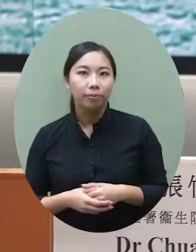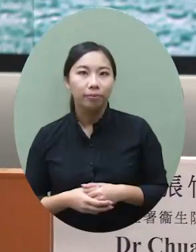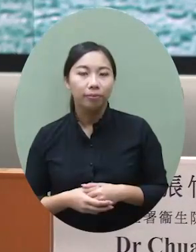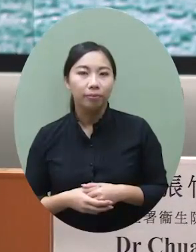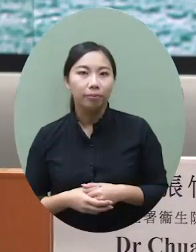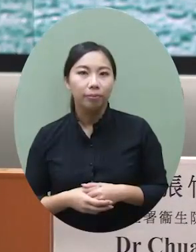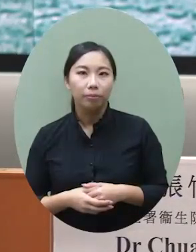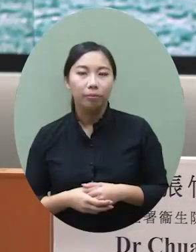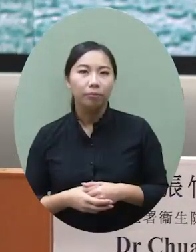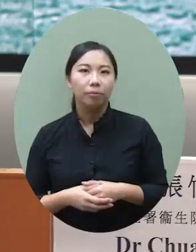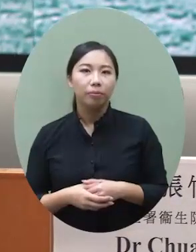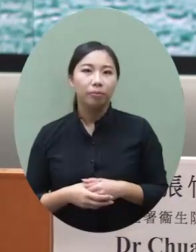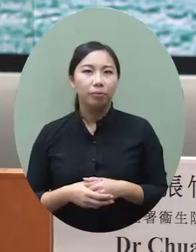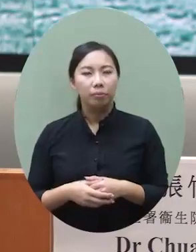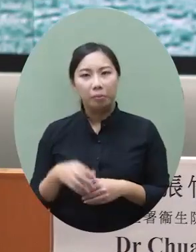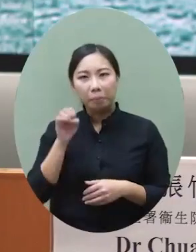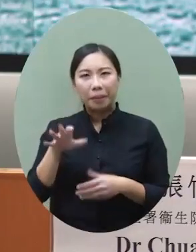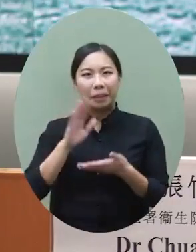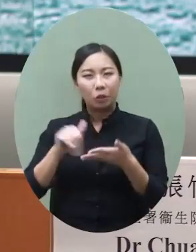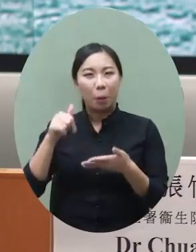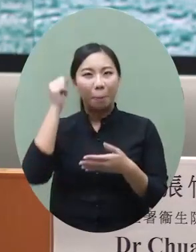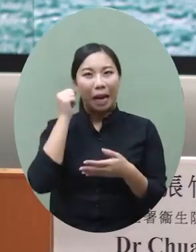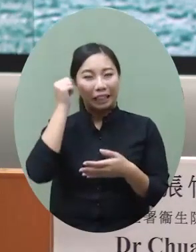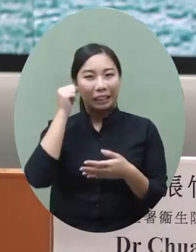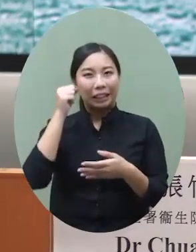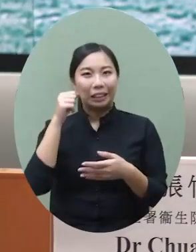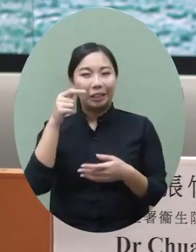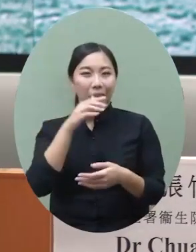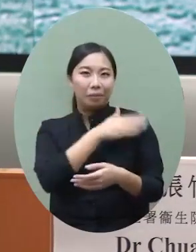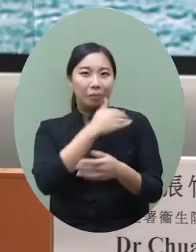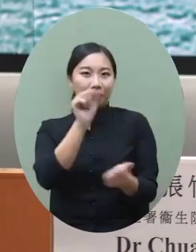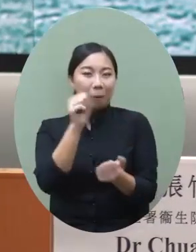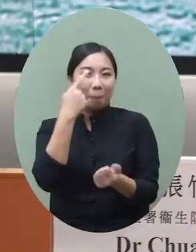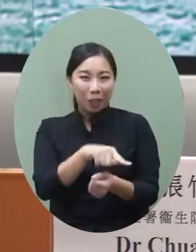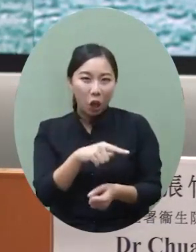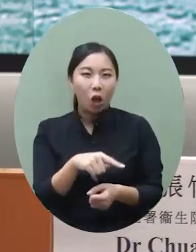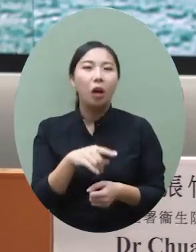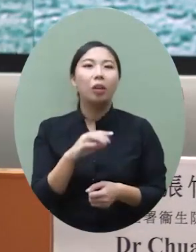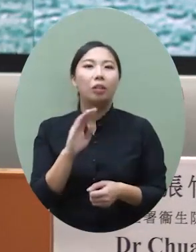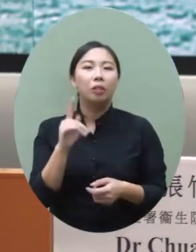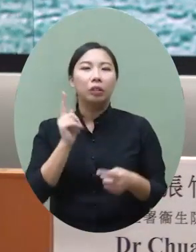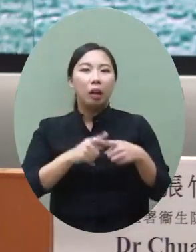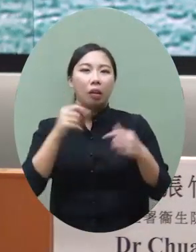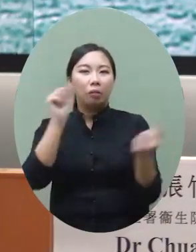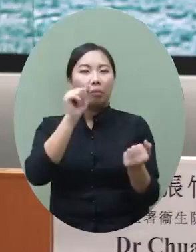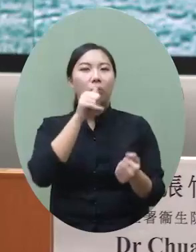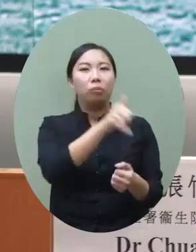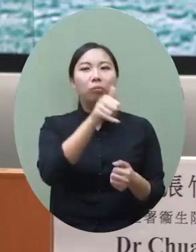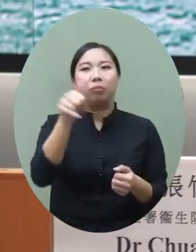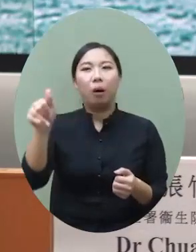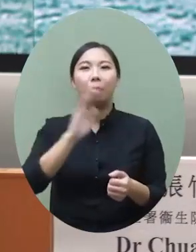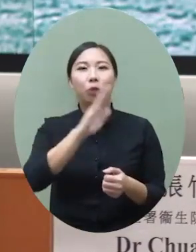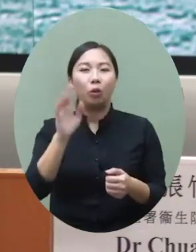嗱，我冇問到係邊間巴士司機，不過佢就係揸唔同巴士線嘅，有時係